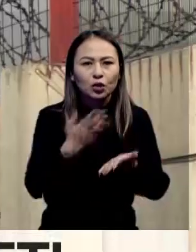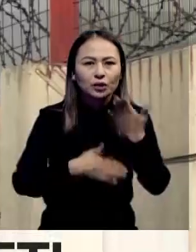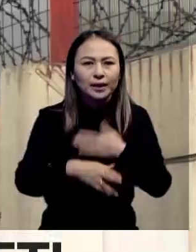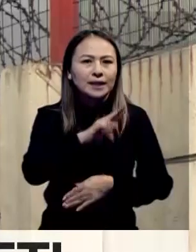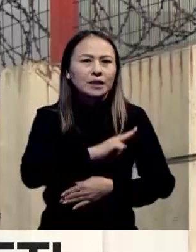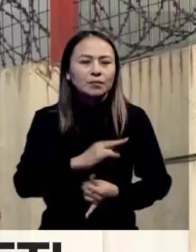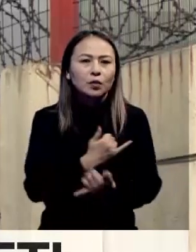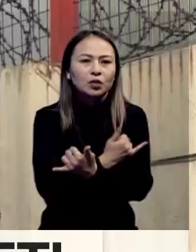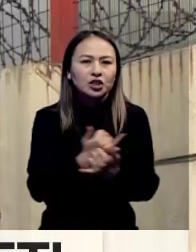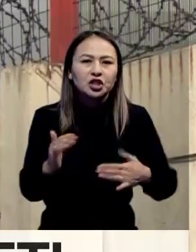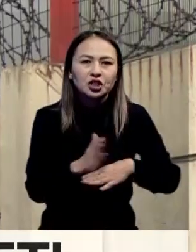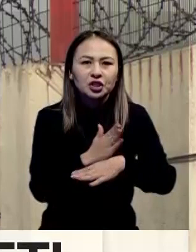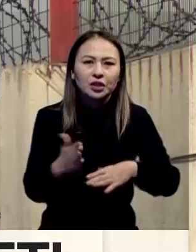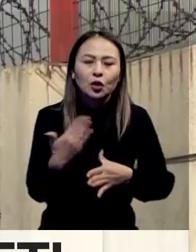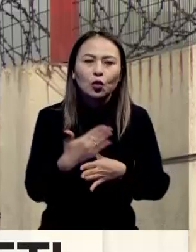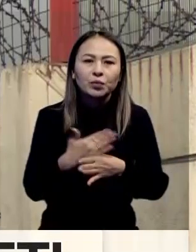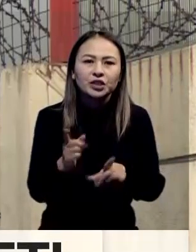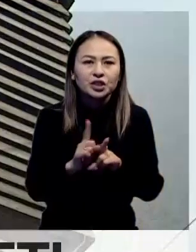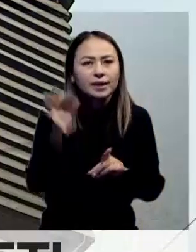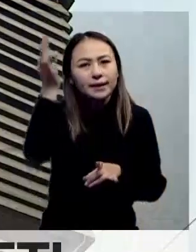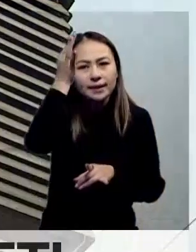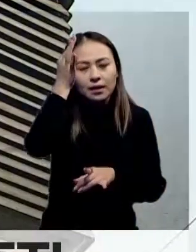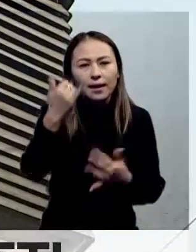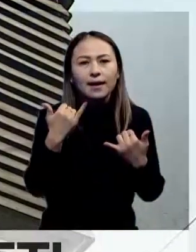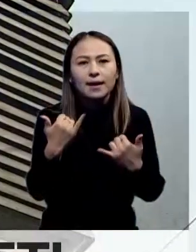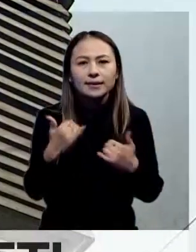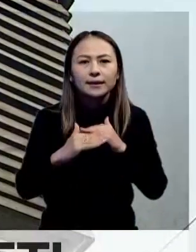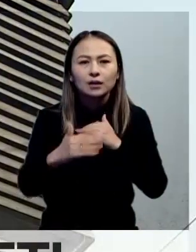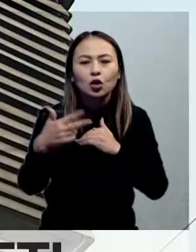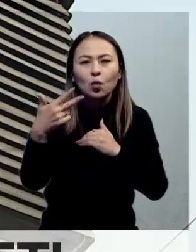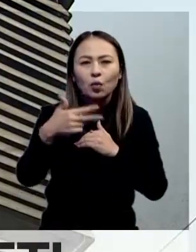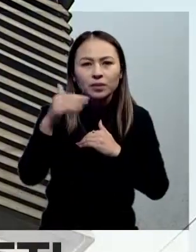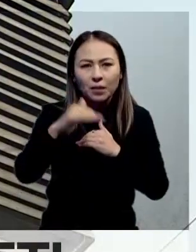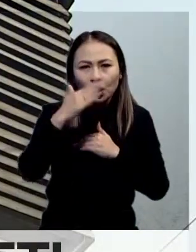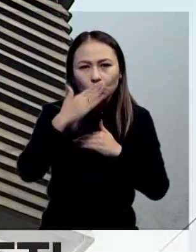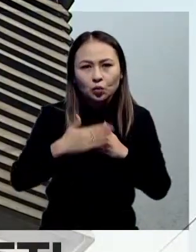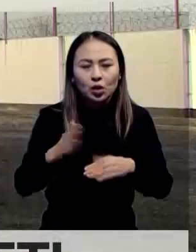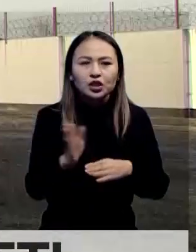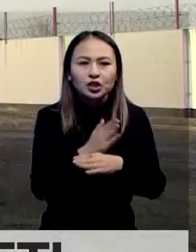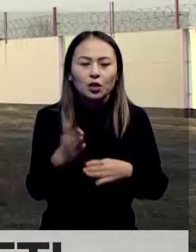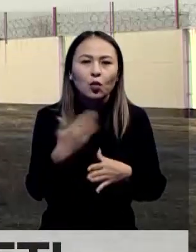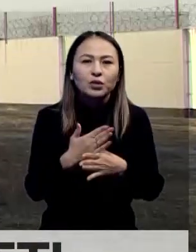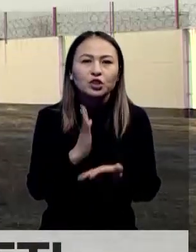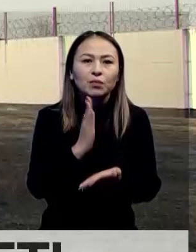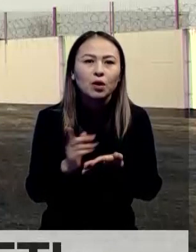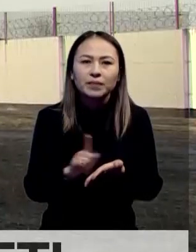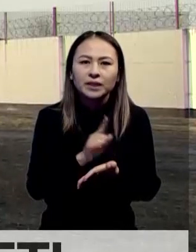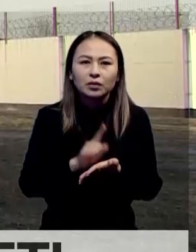топ мүгедектеріне қызмет көрсететін жеке көмекшілер де ескерілген. Қазір елде 30,000-ға жуық жеке көмекші бар.